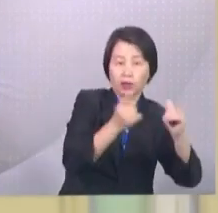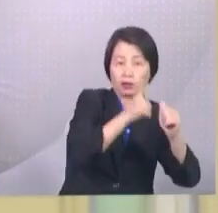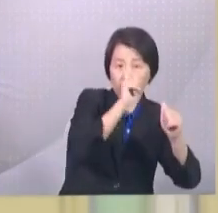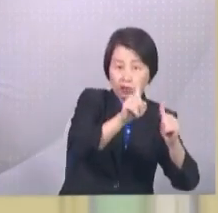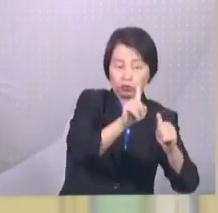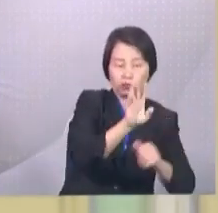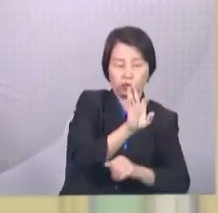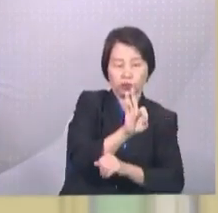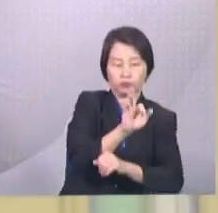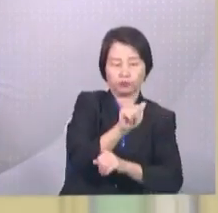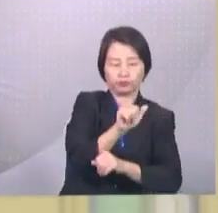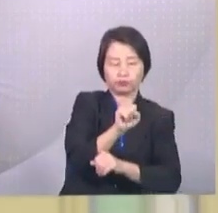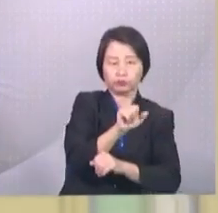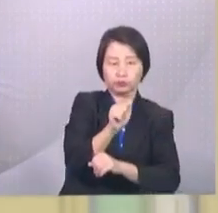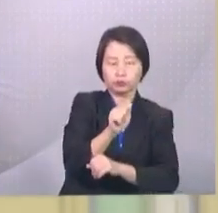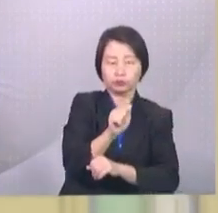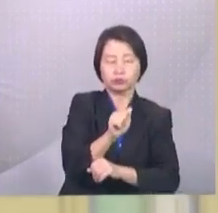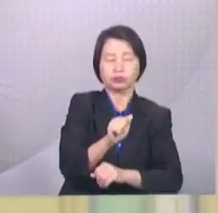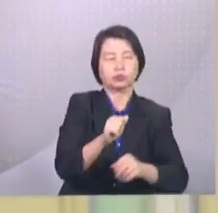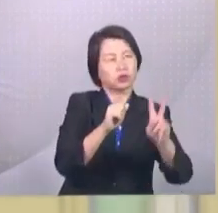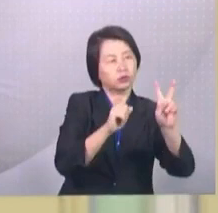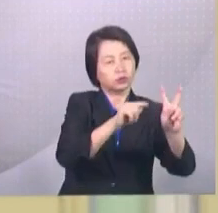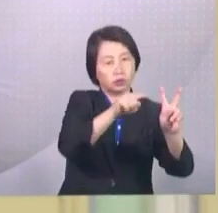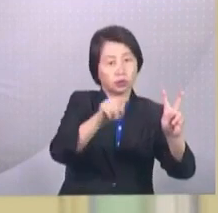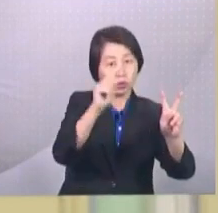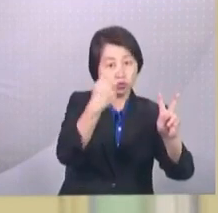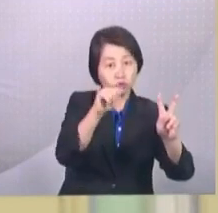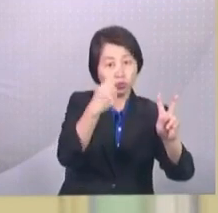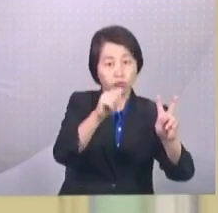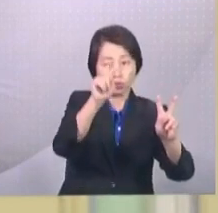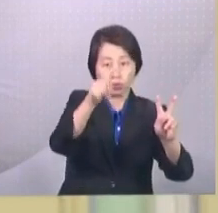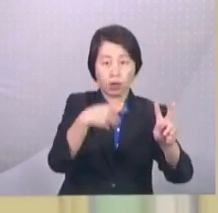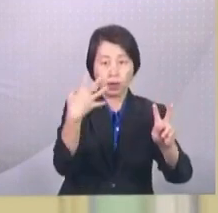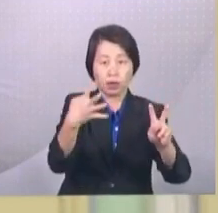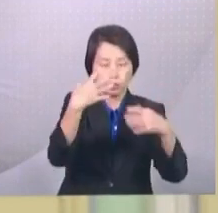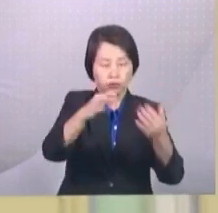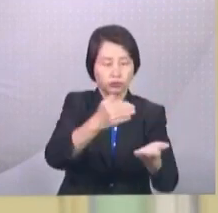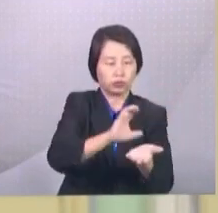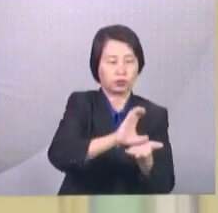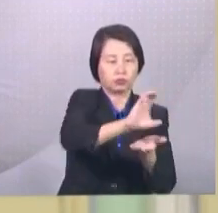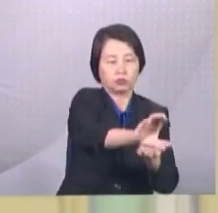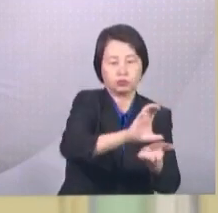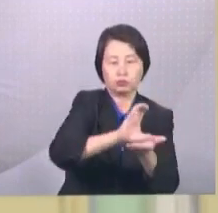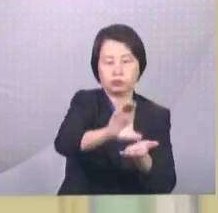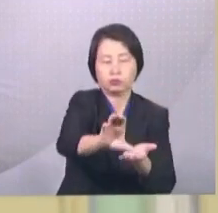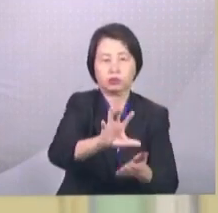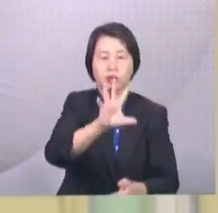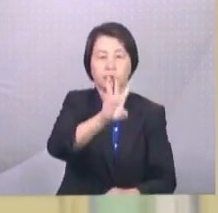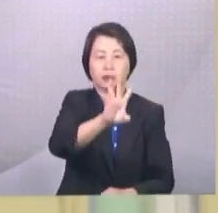daripada 2 hingga 10 April telah diagihkan kepada